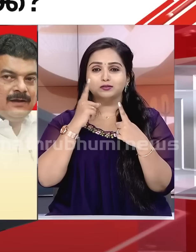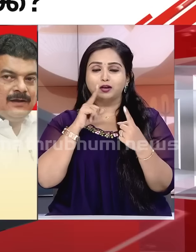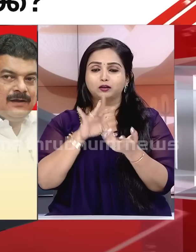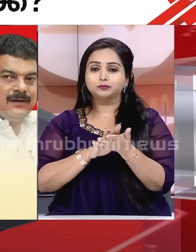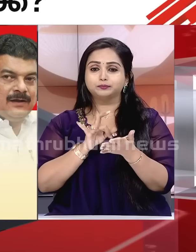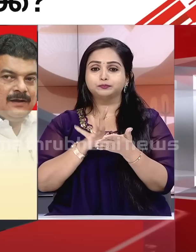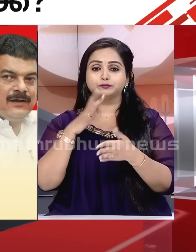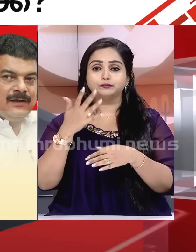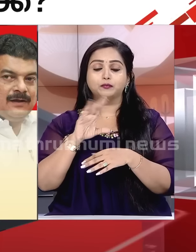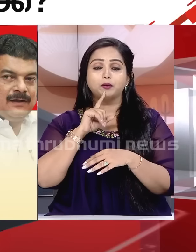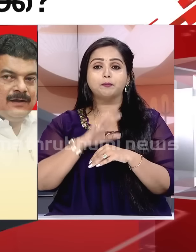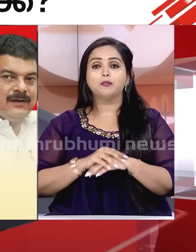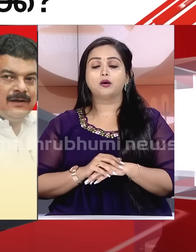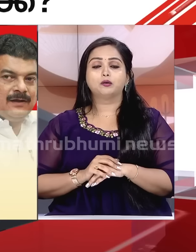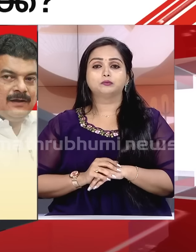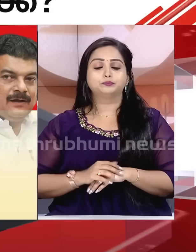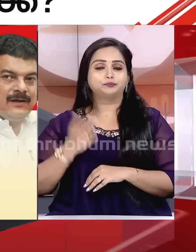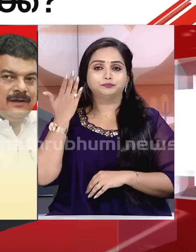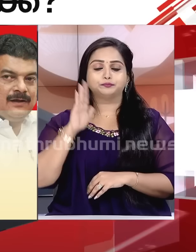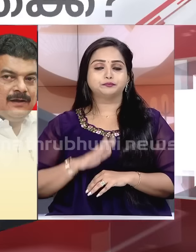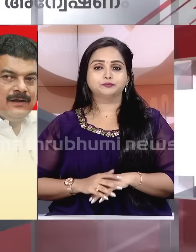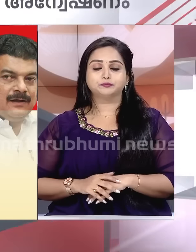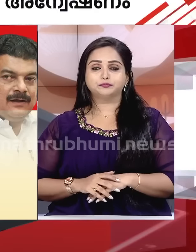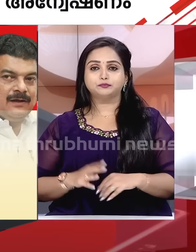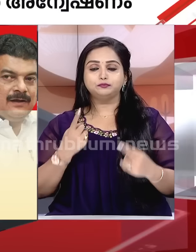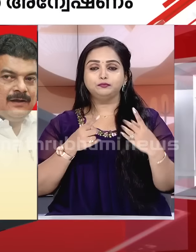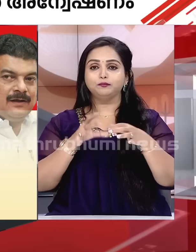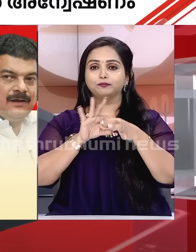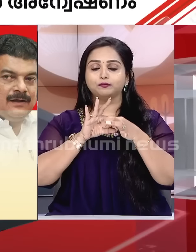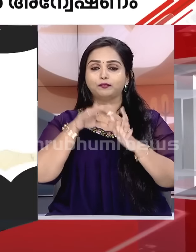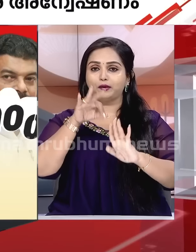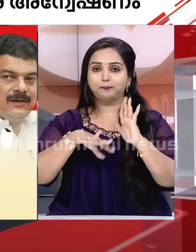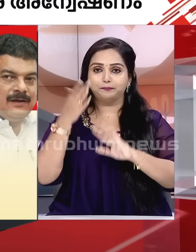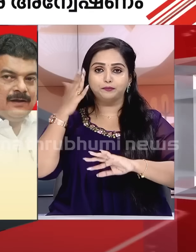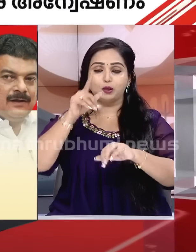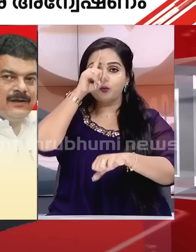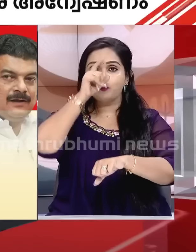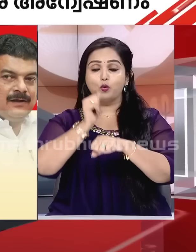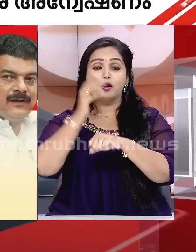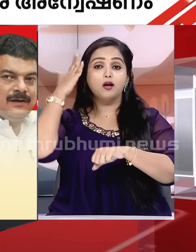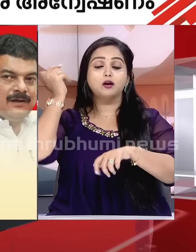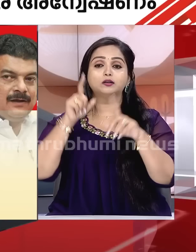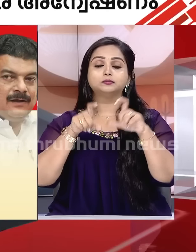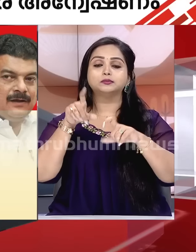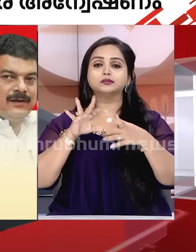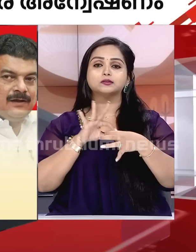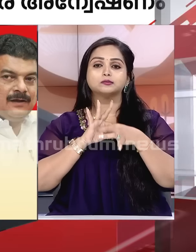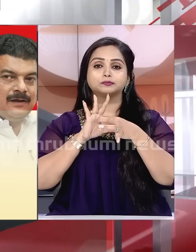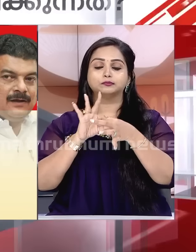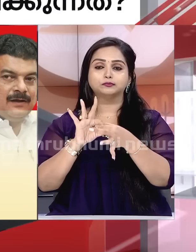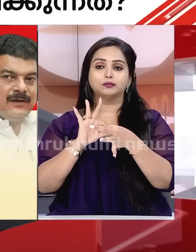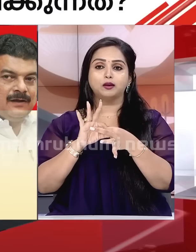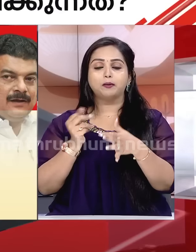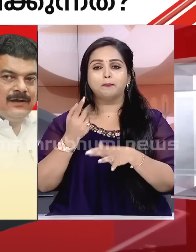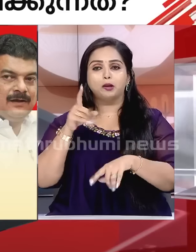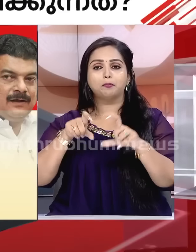പിന്നെ പൊളിറ്റിക്കൽ സെക്രട്ടറിയെ മാറ്റുന്നുണ്ടോ ഇല്ല കാര്യം നമുക്കറിയില്ല പൊളിറ്റിക്കലായിട്ട്. പക്ഷേ ഈ പോലീസ് ഉദ്യോഗസ്ഥന്മാർ, പൊളിറ്റിക്കൽ സെക്രട്ടറി ആയാലും ശരി, രാഷ്ട്രീയ നേതാക്കന്മാരായാലും